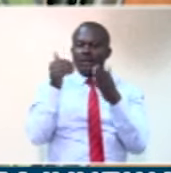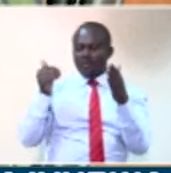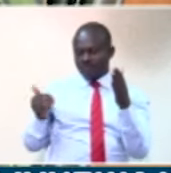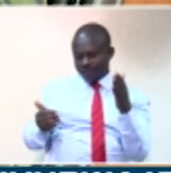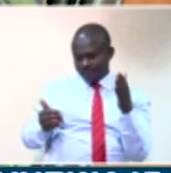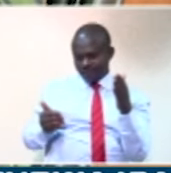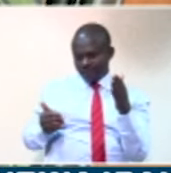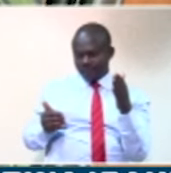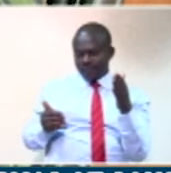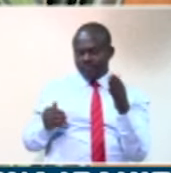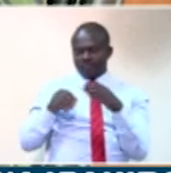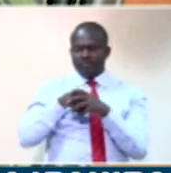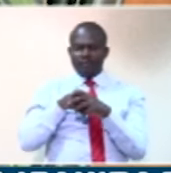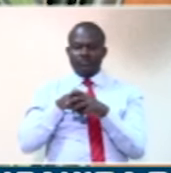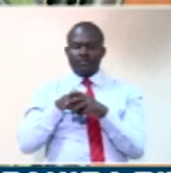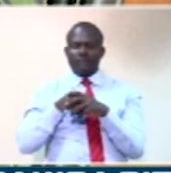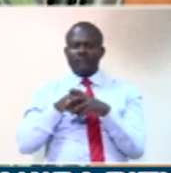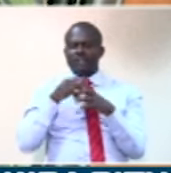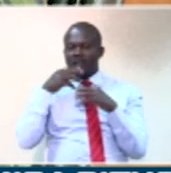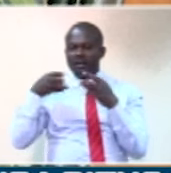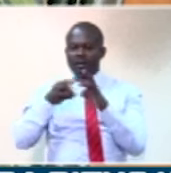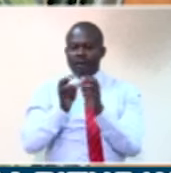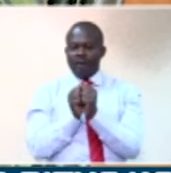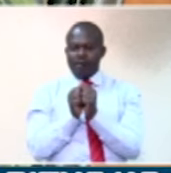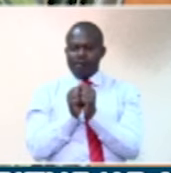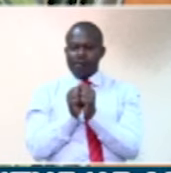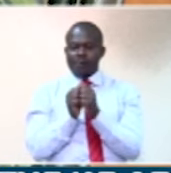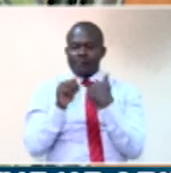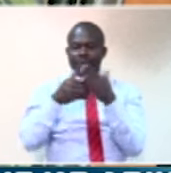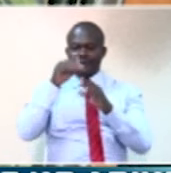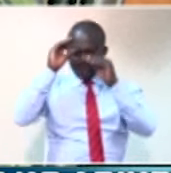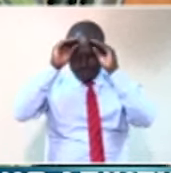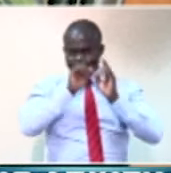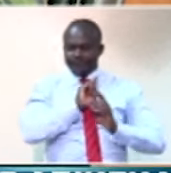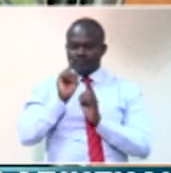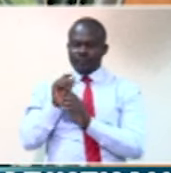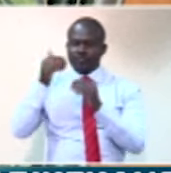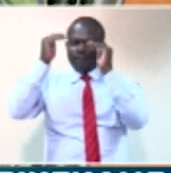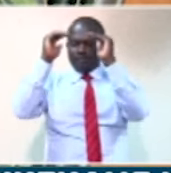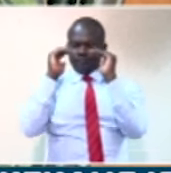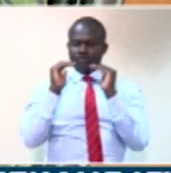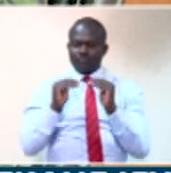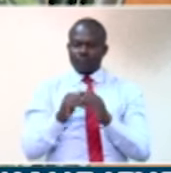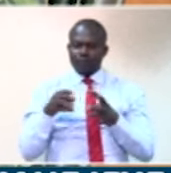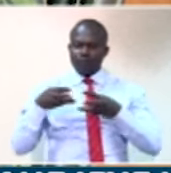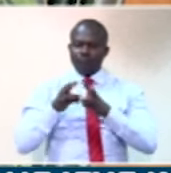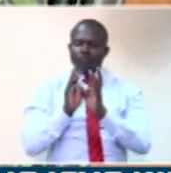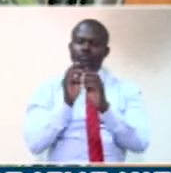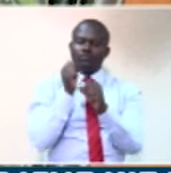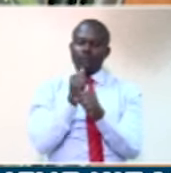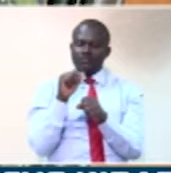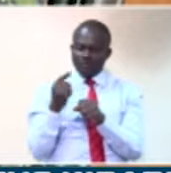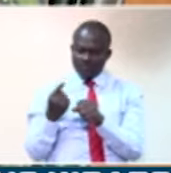zizibanziriza muri hari uburyo amasomo ya gisirikare apanze ku buryo ukora